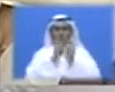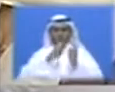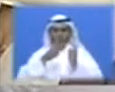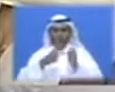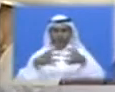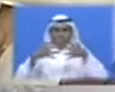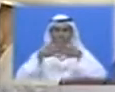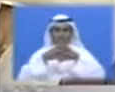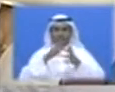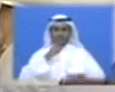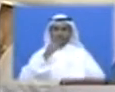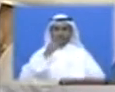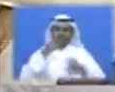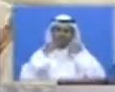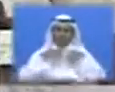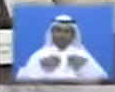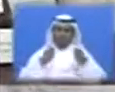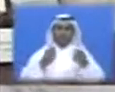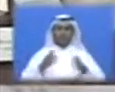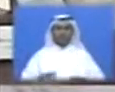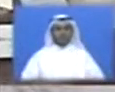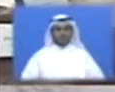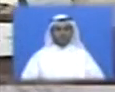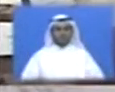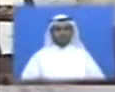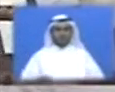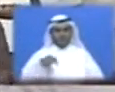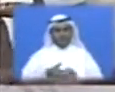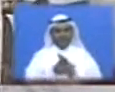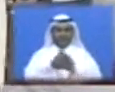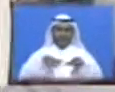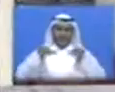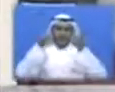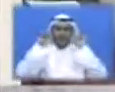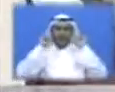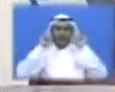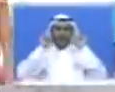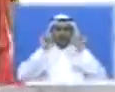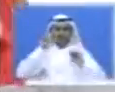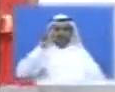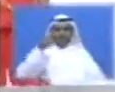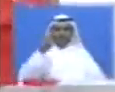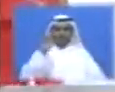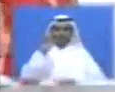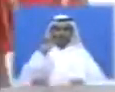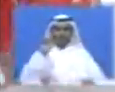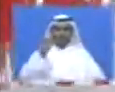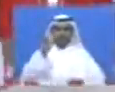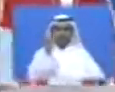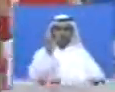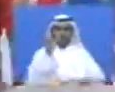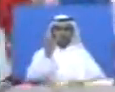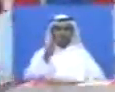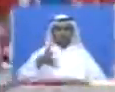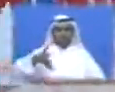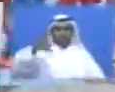المنظمة وكل عام وأنتم بخير. اختتمت دورة المرحوم عبد الله مشاري الروضان لكرة القدم لفئتي